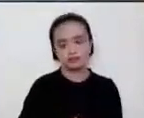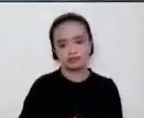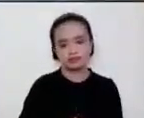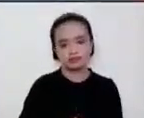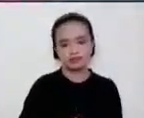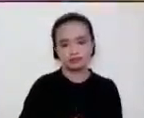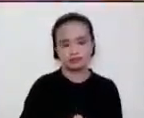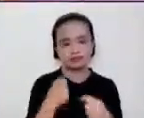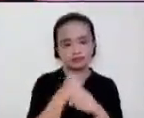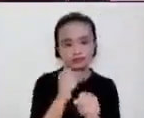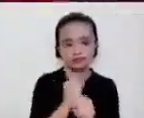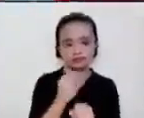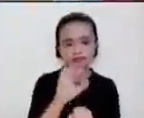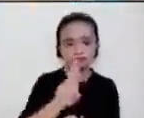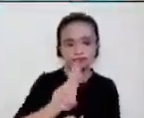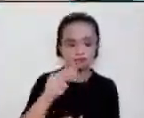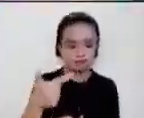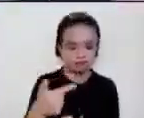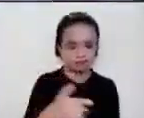Contestant, handa na kayo?